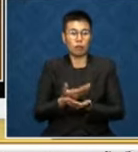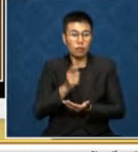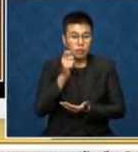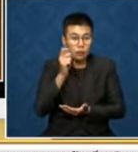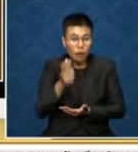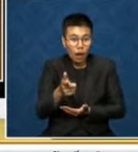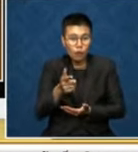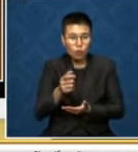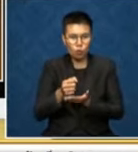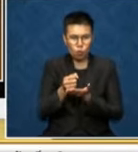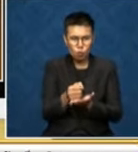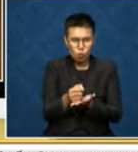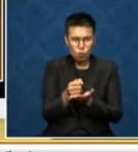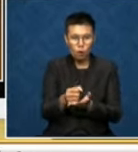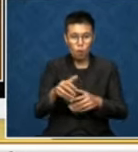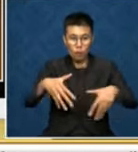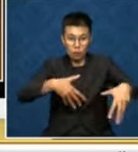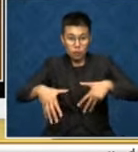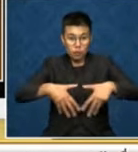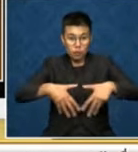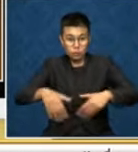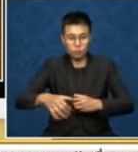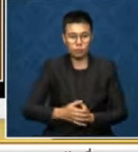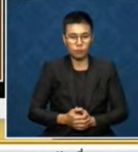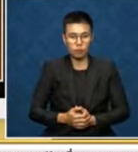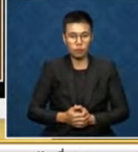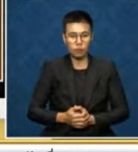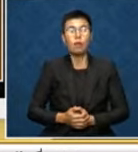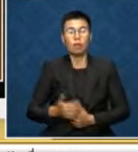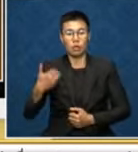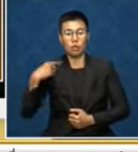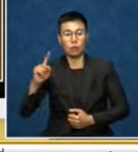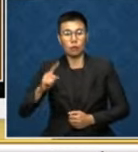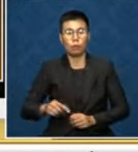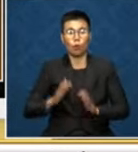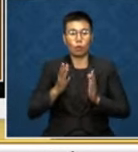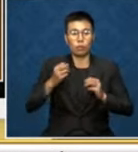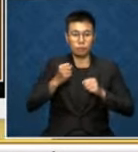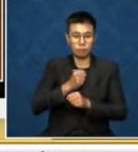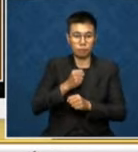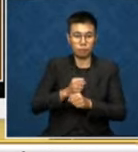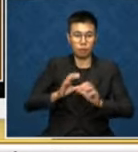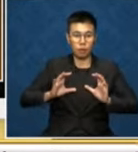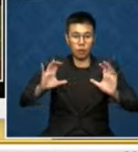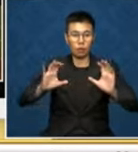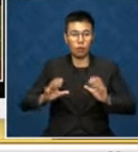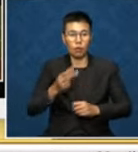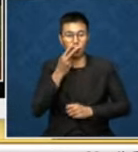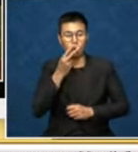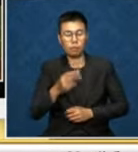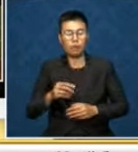หรือว่าการเยียวยาด้านอื่นๆของหน่วยราชการที่จะมีให้กับประชาชนได้นะครับขออนุญาตขอสไลด์ถัด